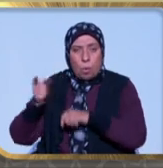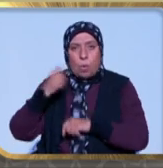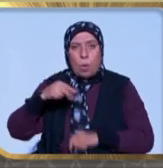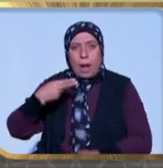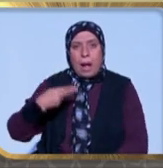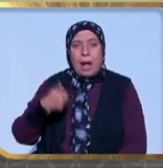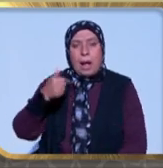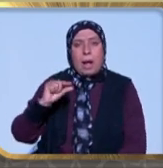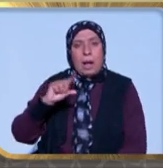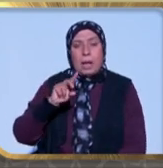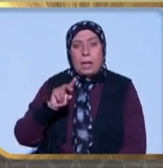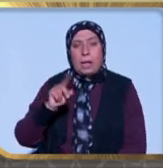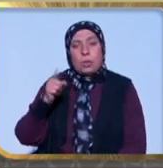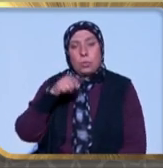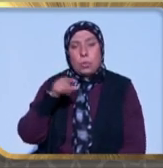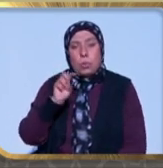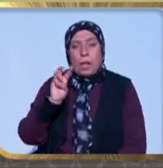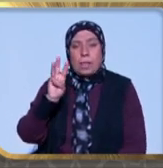وعاد